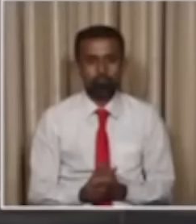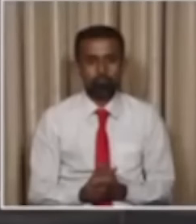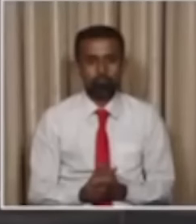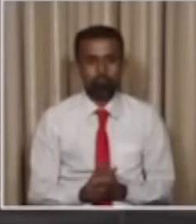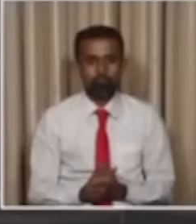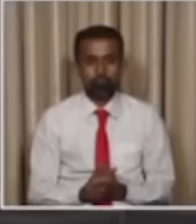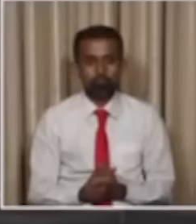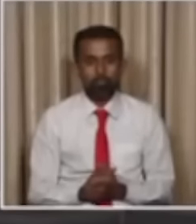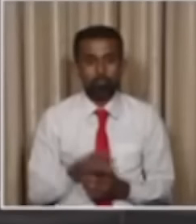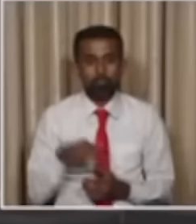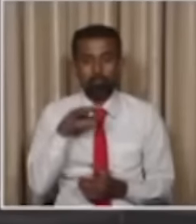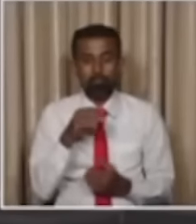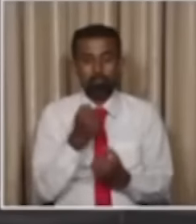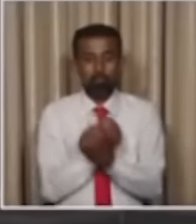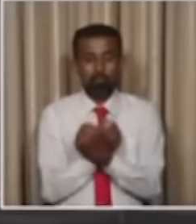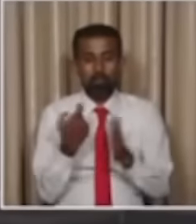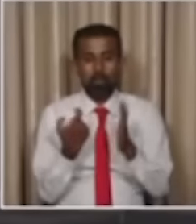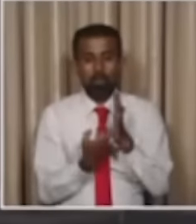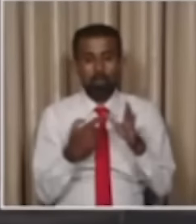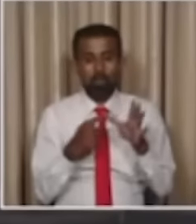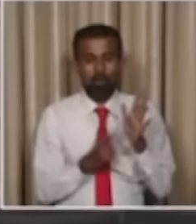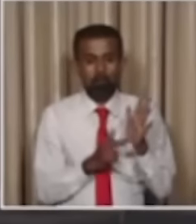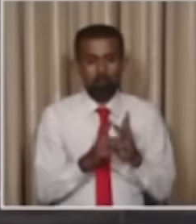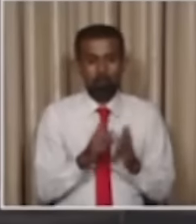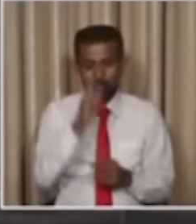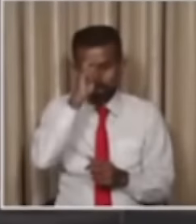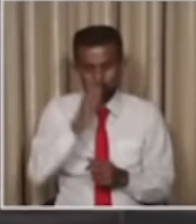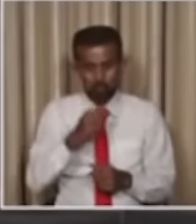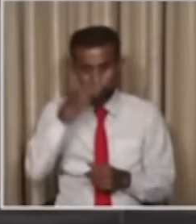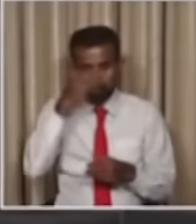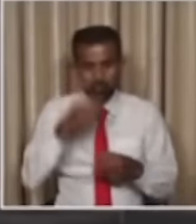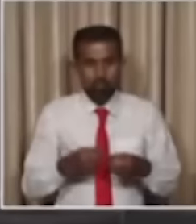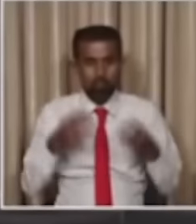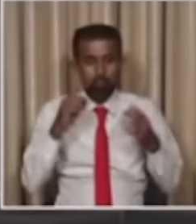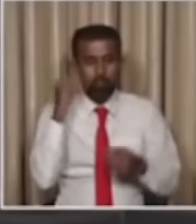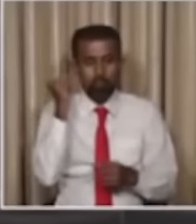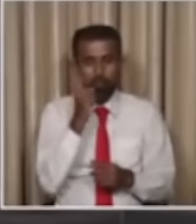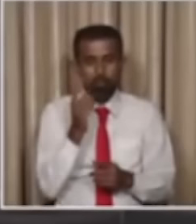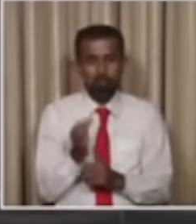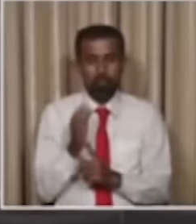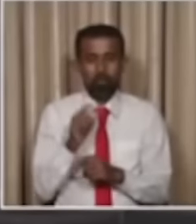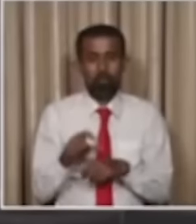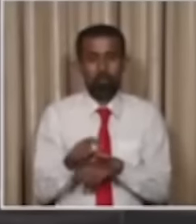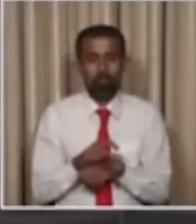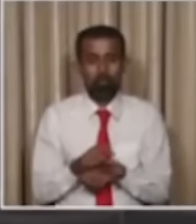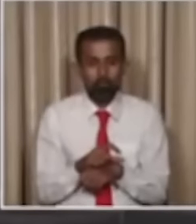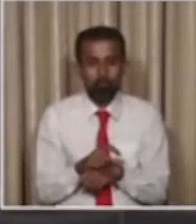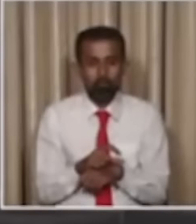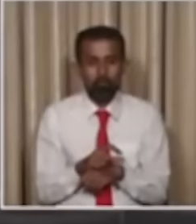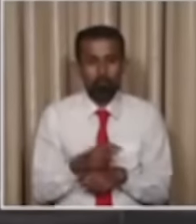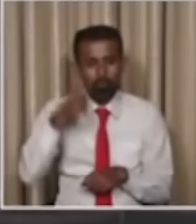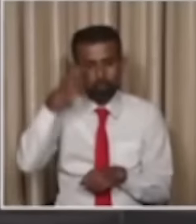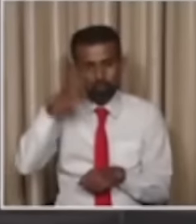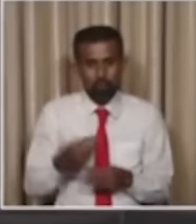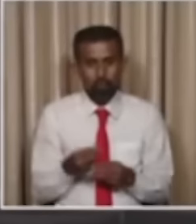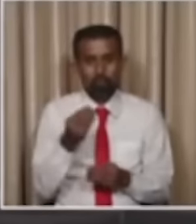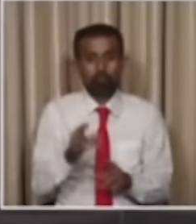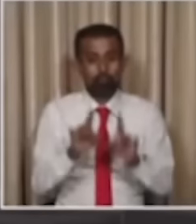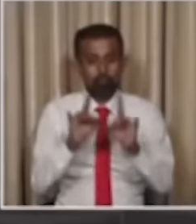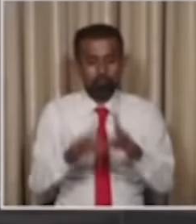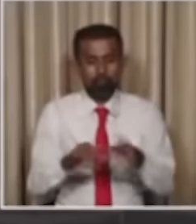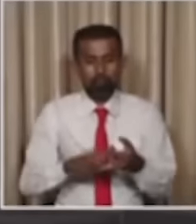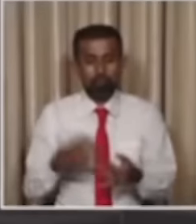ජ්‍යෙෂ්ඨ නියෝජ්‍ය පොලිස්පති රවි සෙනවිරත්න මහත්මයා පාස්කු ප්‍රහාරය පිළිබඳ සොයා බැලීමට පත් කළ ජනාධිපති කොමිසමේ සාක්ෂි ලබා දුන් පරිදි